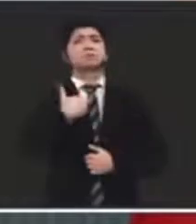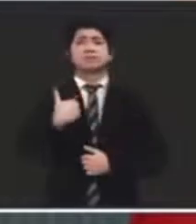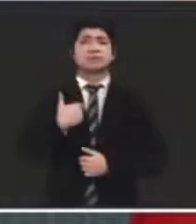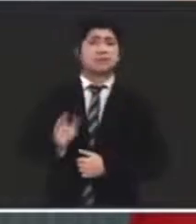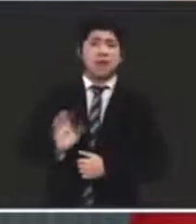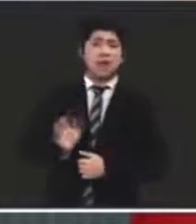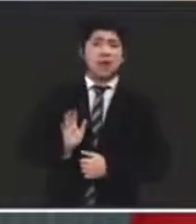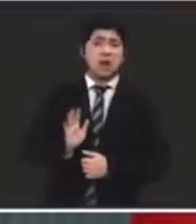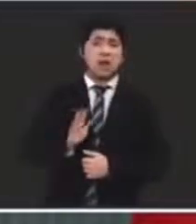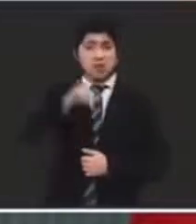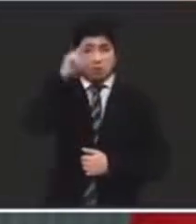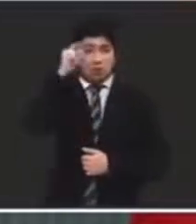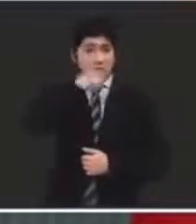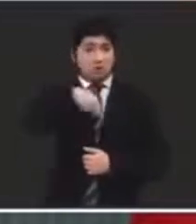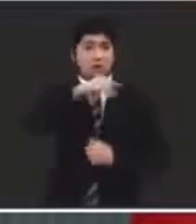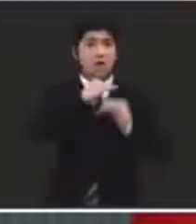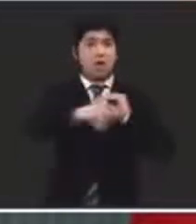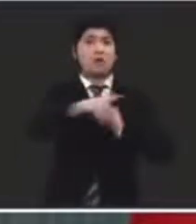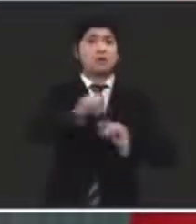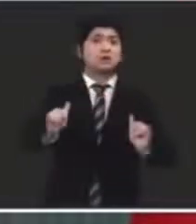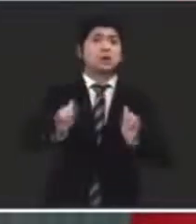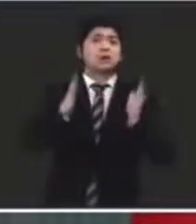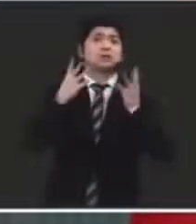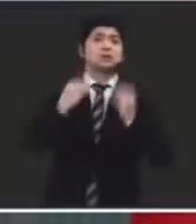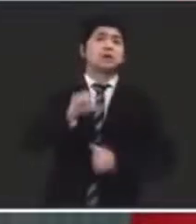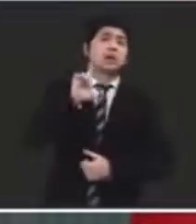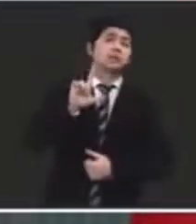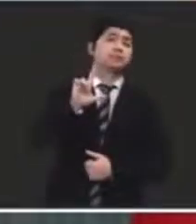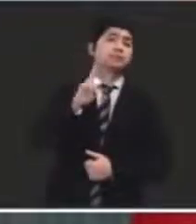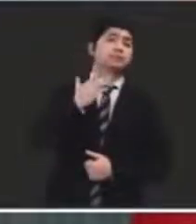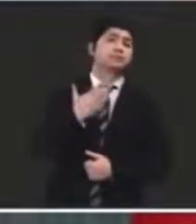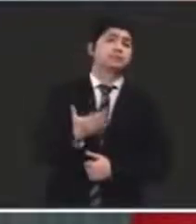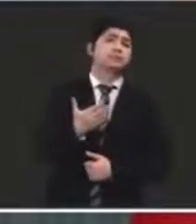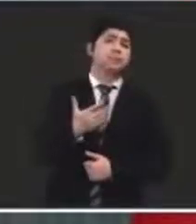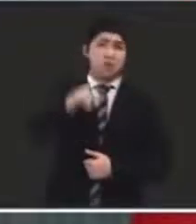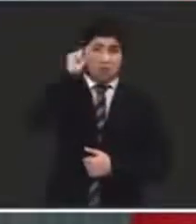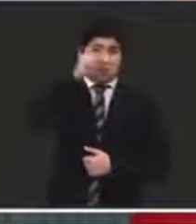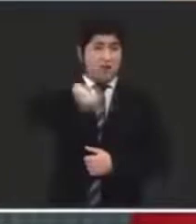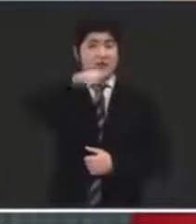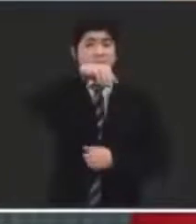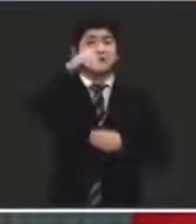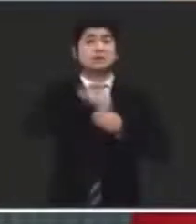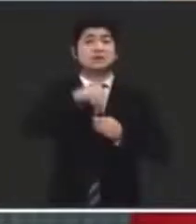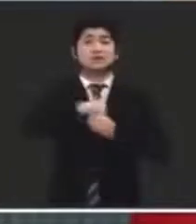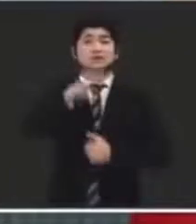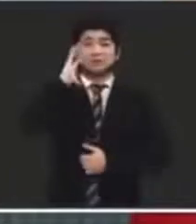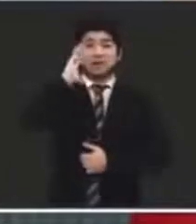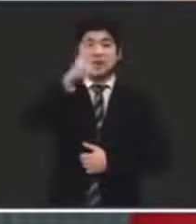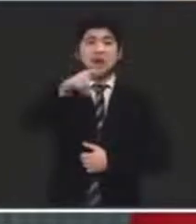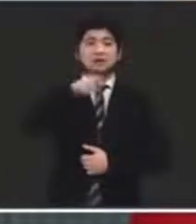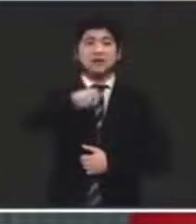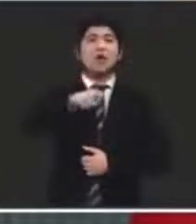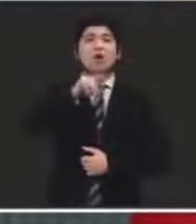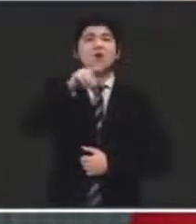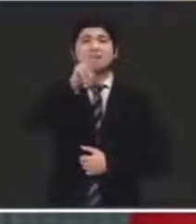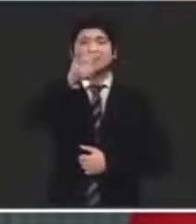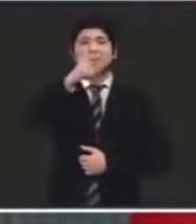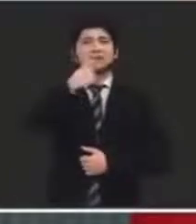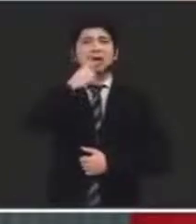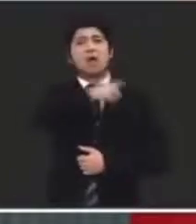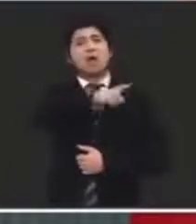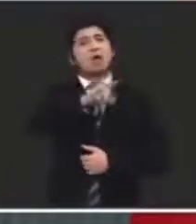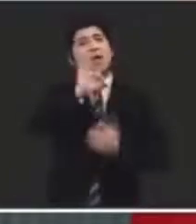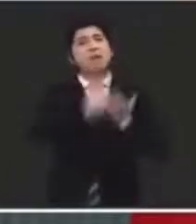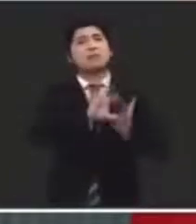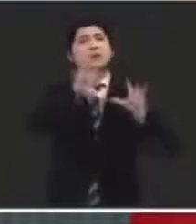asıl Yunan halkını rahatsız etmelidir Yunanistan'ın gelecek çeyrek asrını ipotek altına